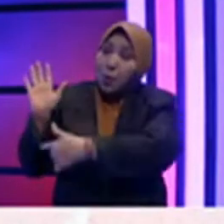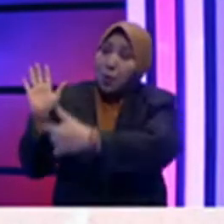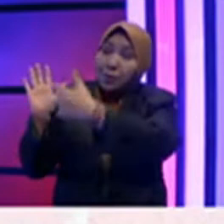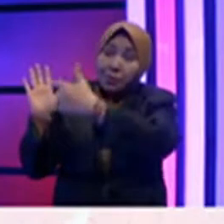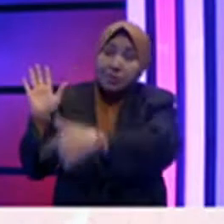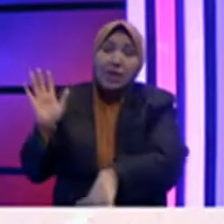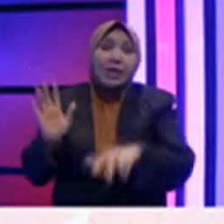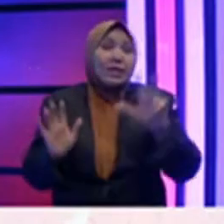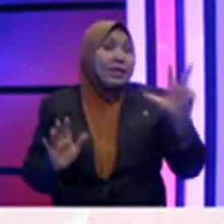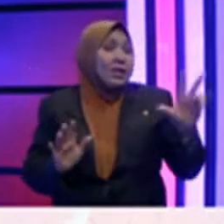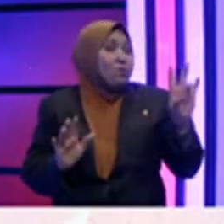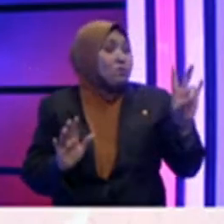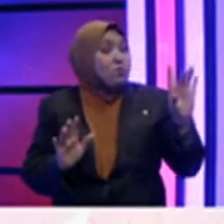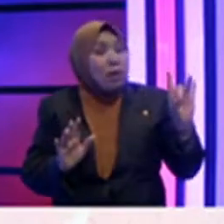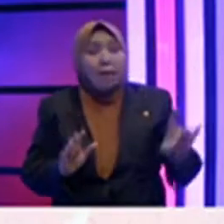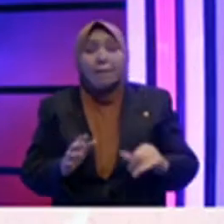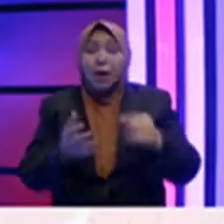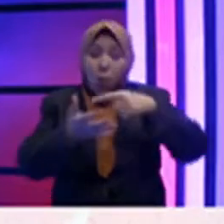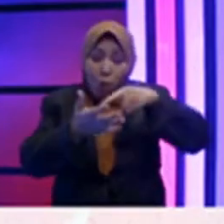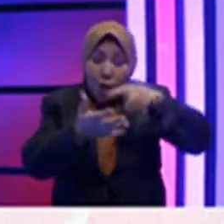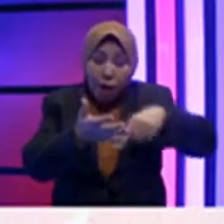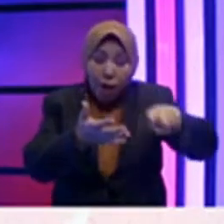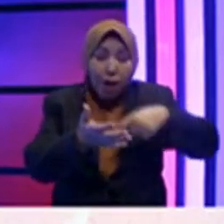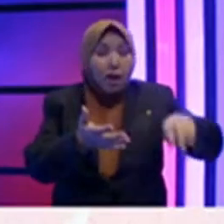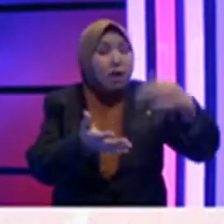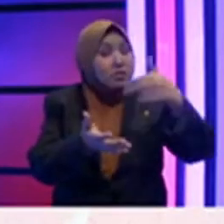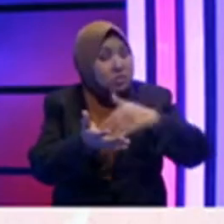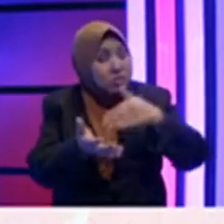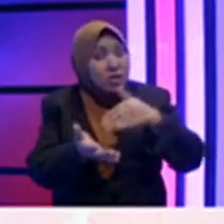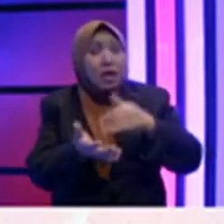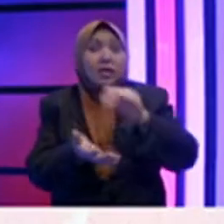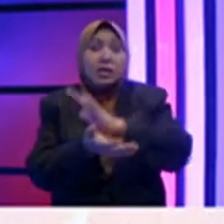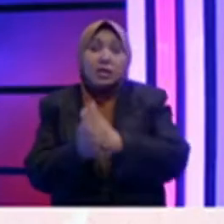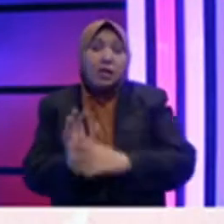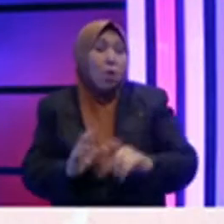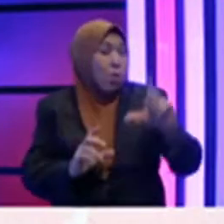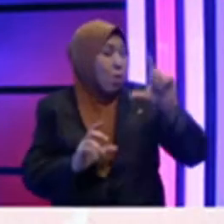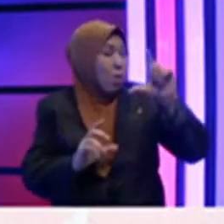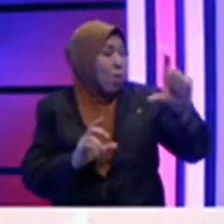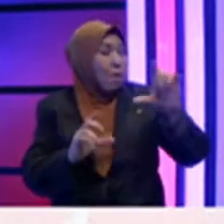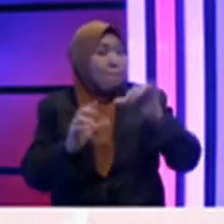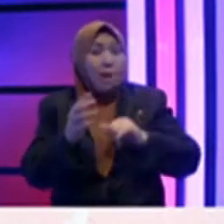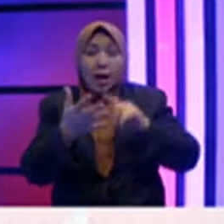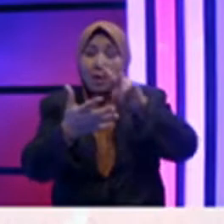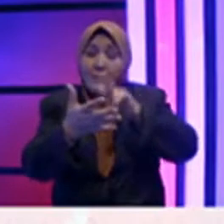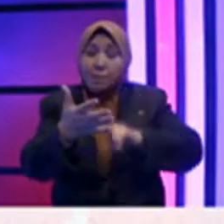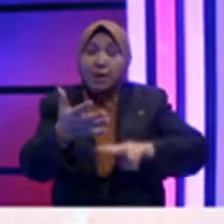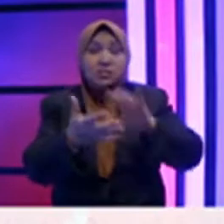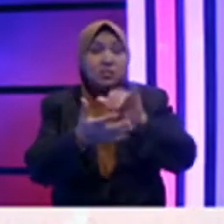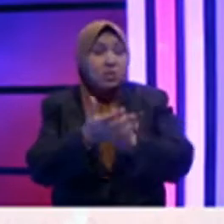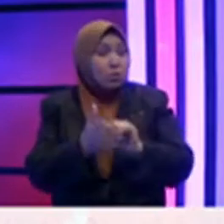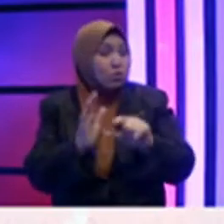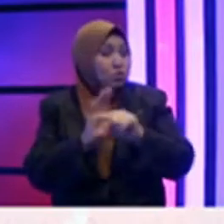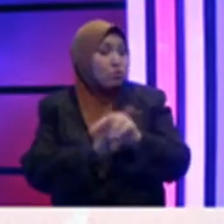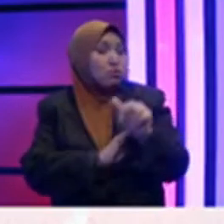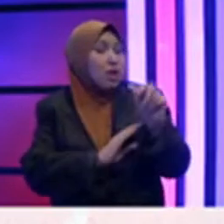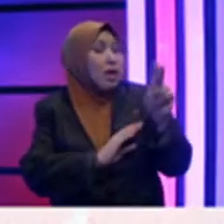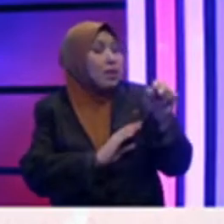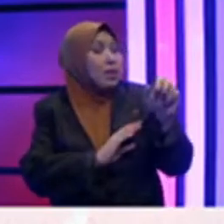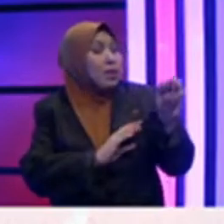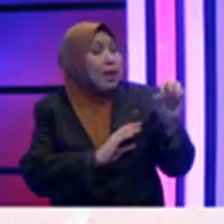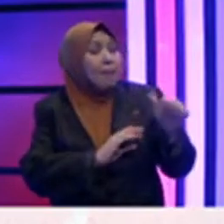378 ulang kaji huruf ro yang dibaca dengan tafkhim ataupun tebal Itulah contoh dalam surah an-naml halaman